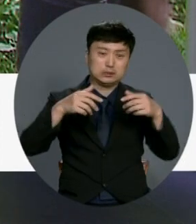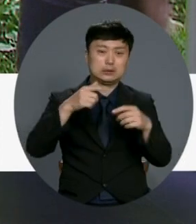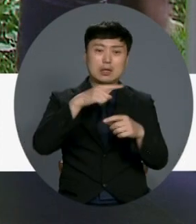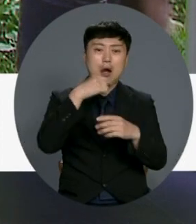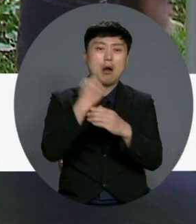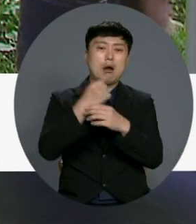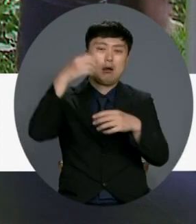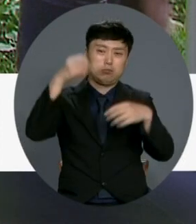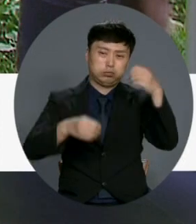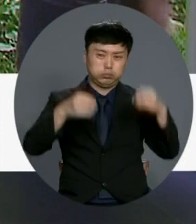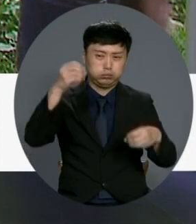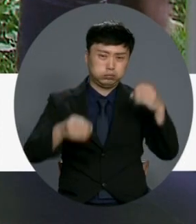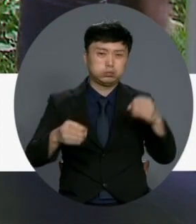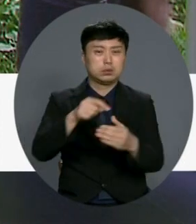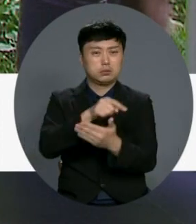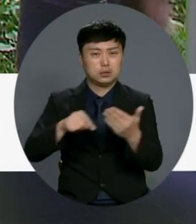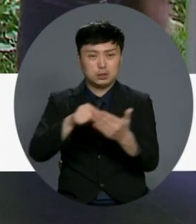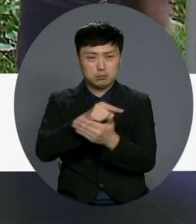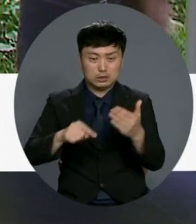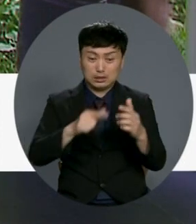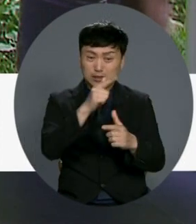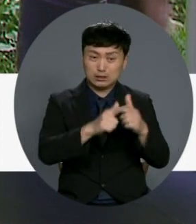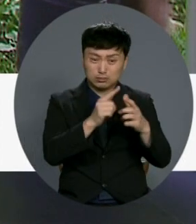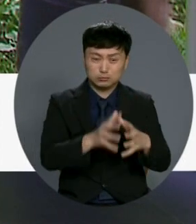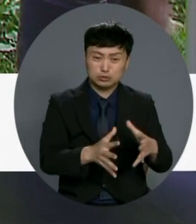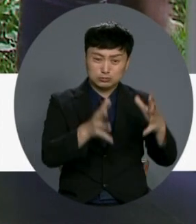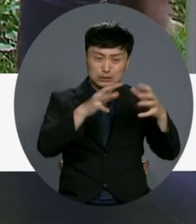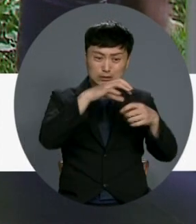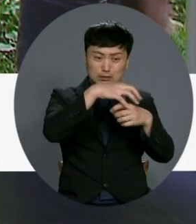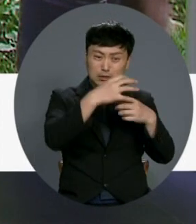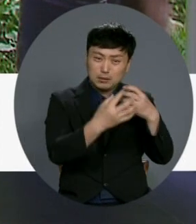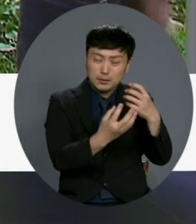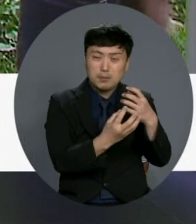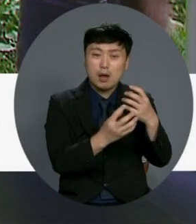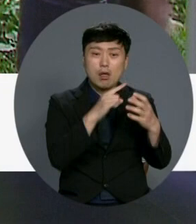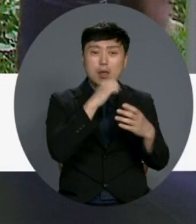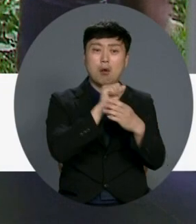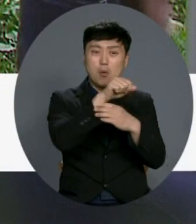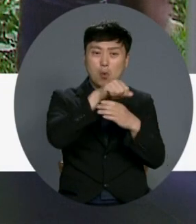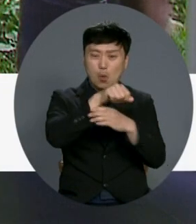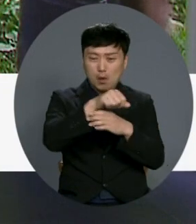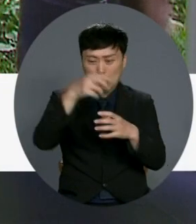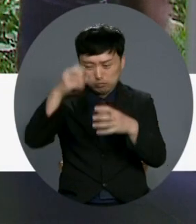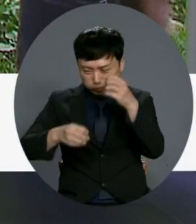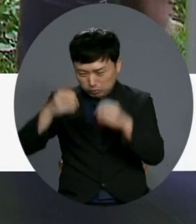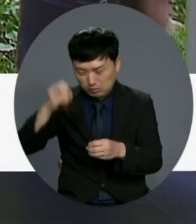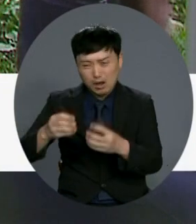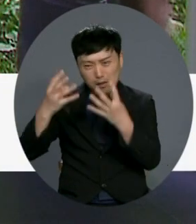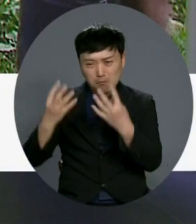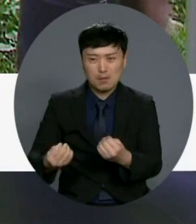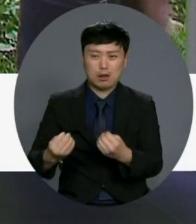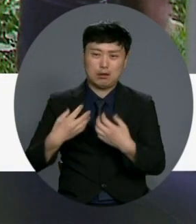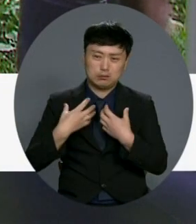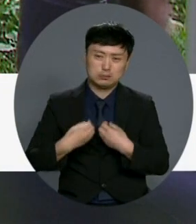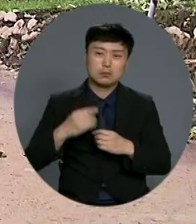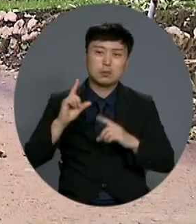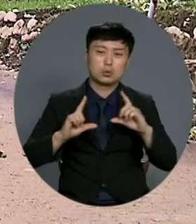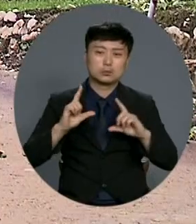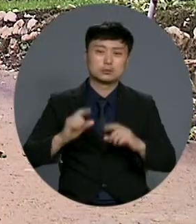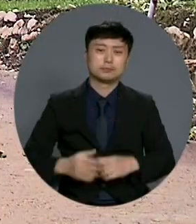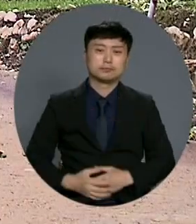직격탄을 맞았습니다. 나무에 달린 사과보다 땅에 떨어진 게 더 많다고 합니다. 김경철 기자 보도합니다.